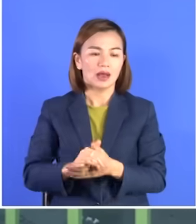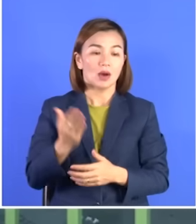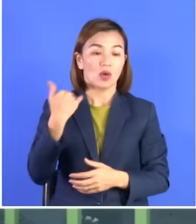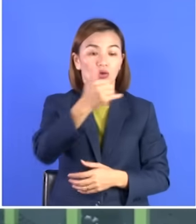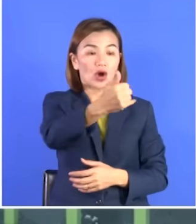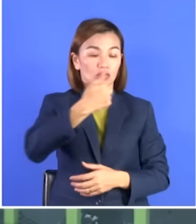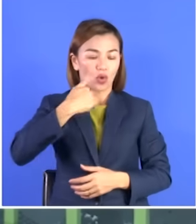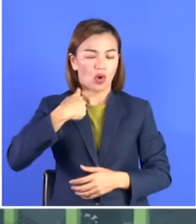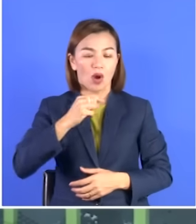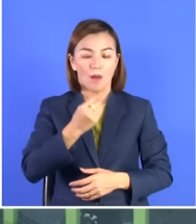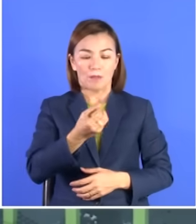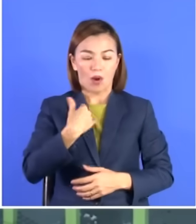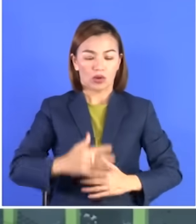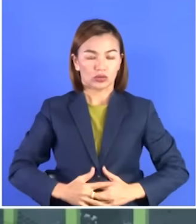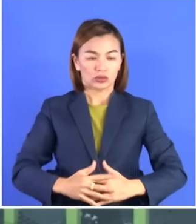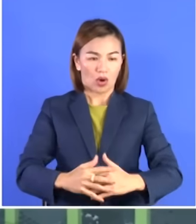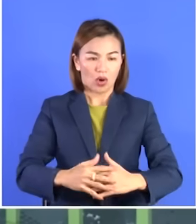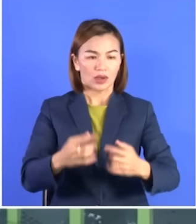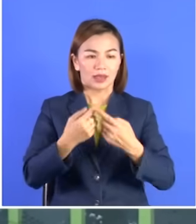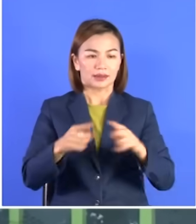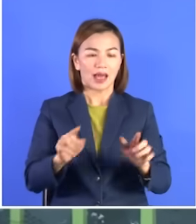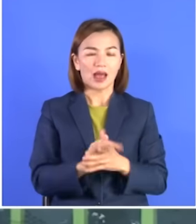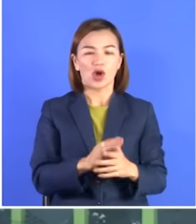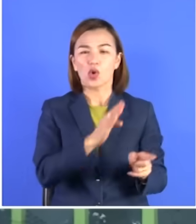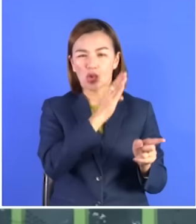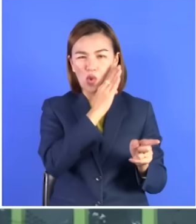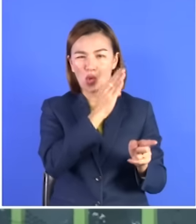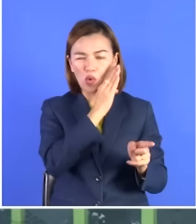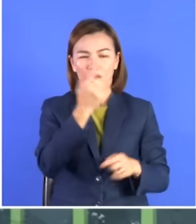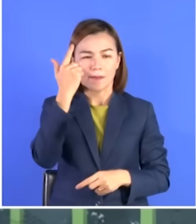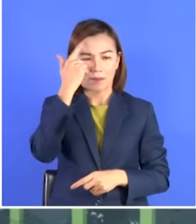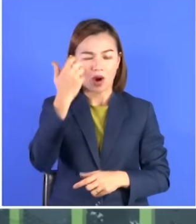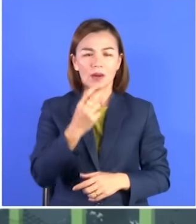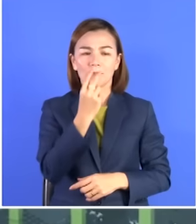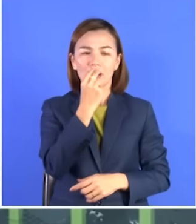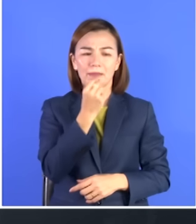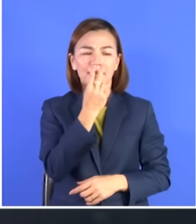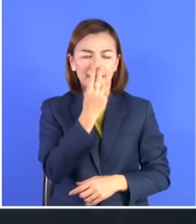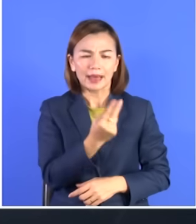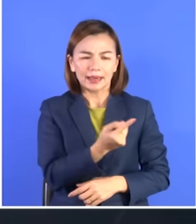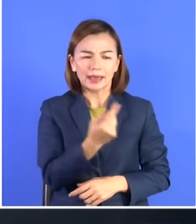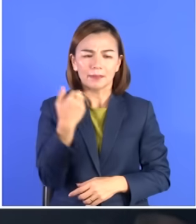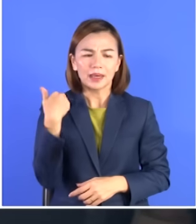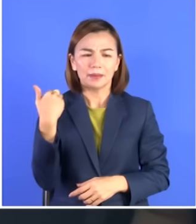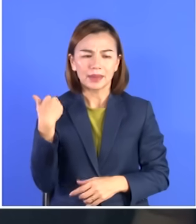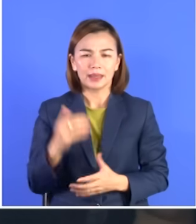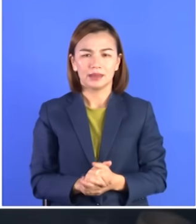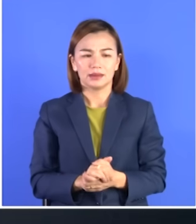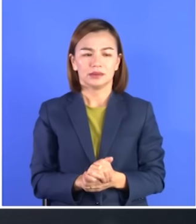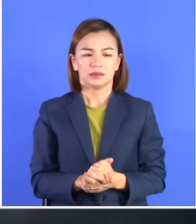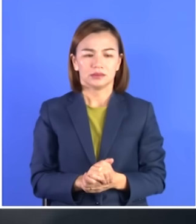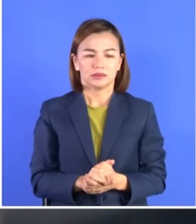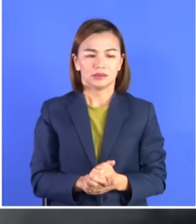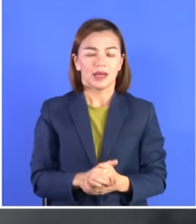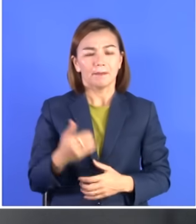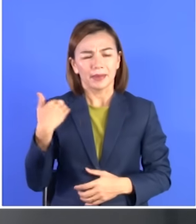ว่าท้องนะฮะแต่ก็คิดว่าผู้หญิงคนที่ว่านี้โกหกนะเพราะว่าประจำเดือนเนี่ยก็มาปามปกติเนี่ยฉันก็ถามเออเขาก็บอกว่าเนี่ย